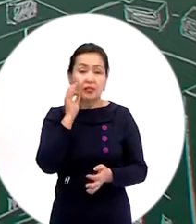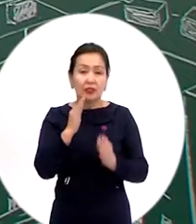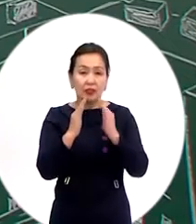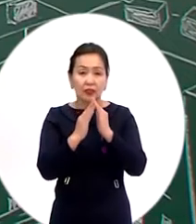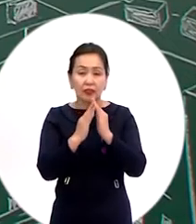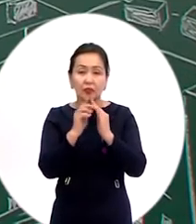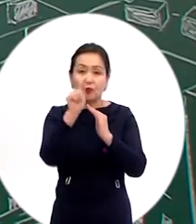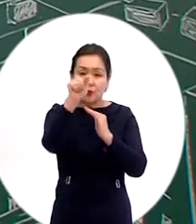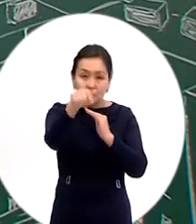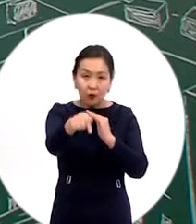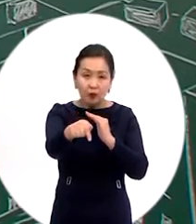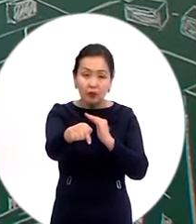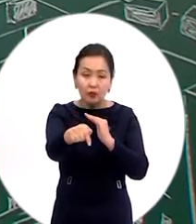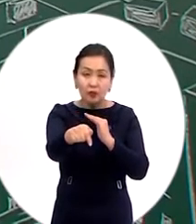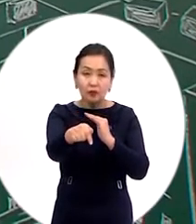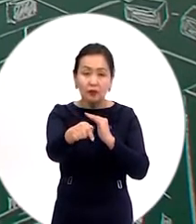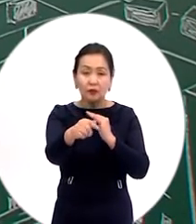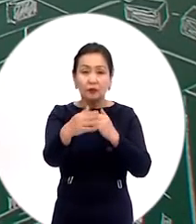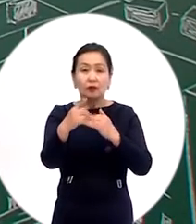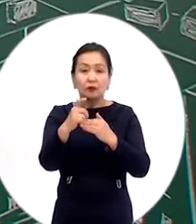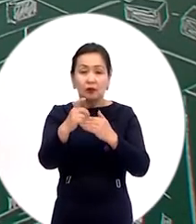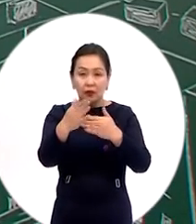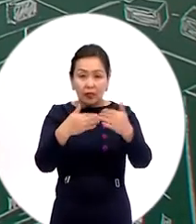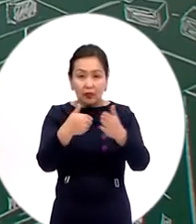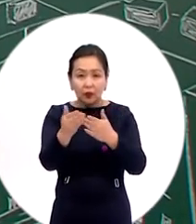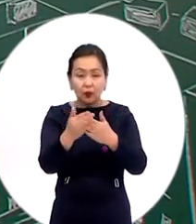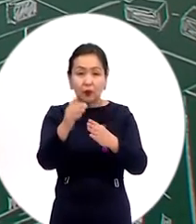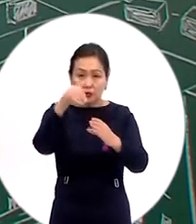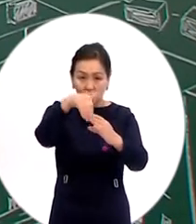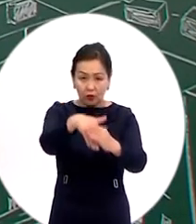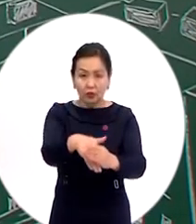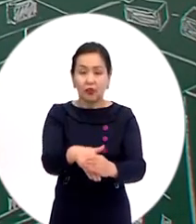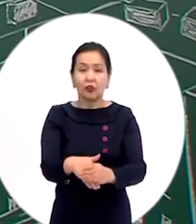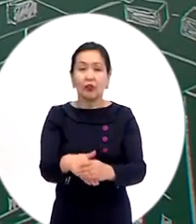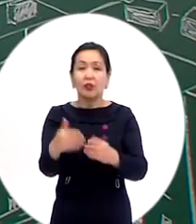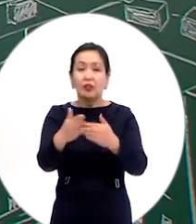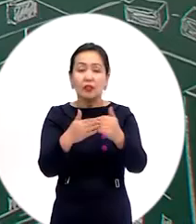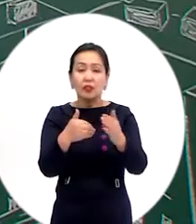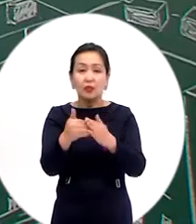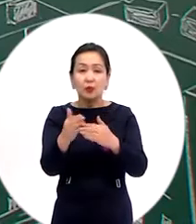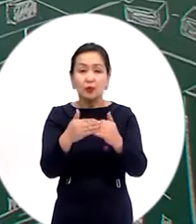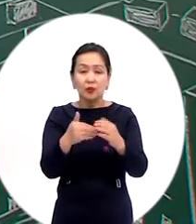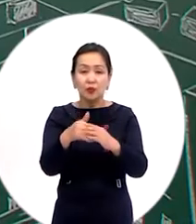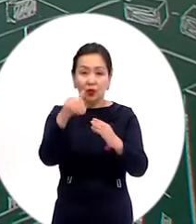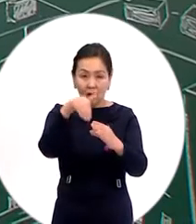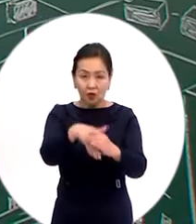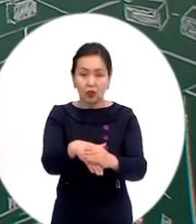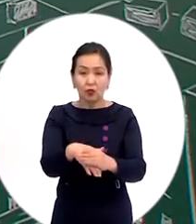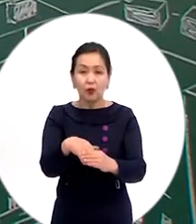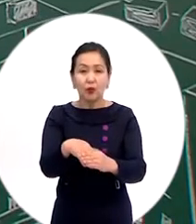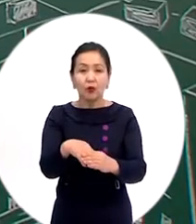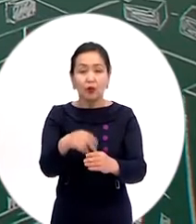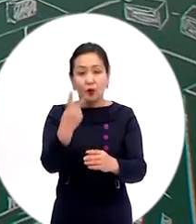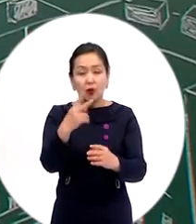Эльсагийн гэрээс өр зүг рүү хүнсний дэлгүүрт орлоо. Хүнсний дэлгүүрт